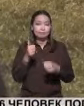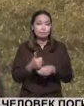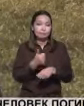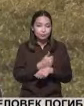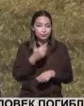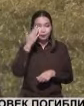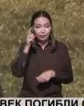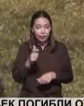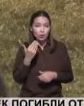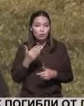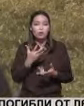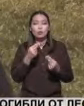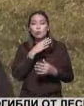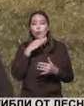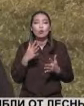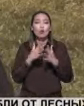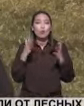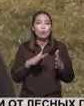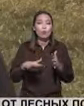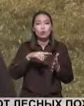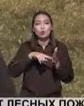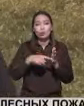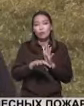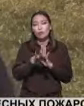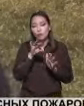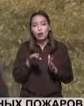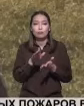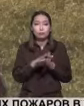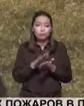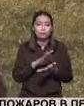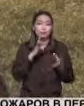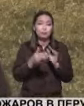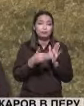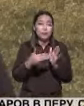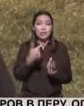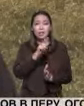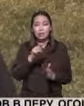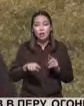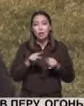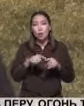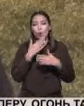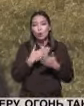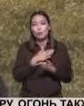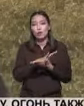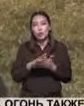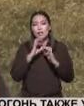наиболее загрязненных местах и приступаем к уборке. Цель экологической акции – призвать молодежь, граждан к патриотическим